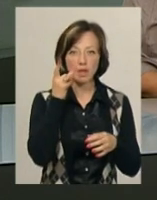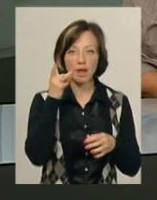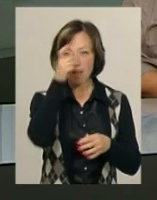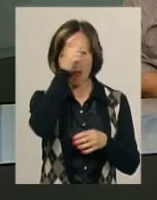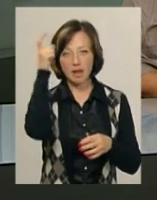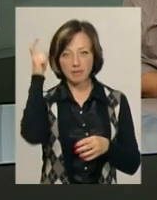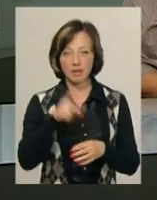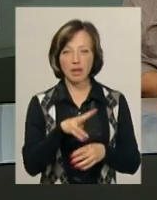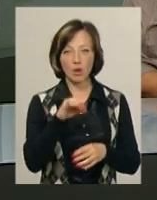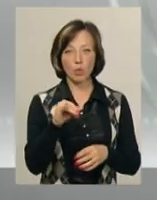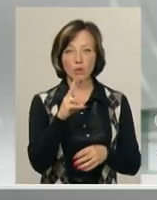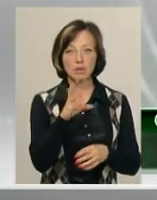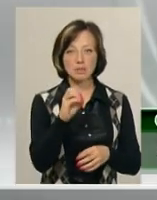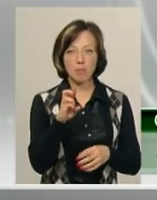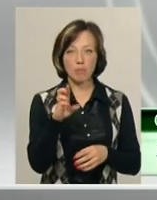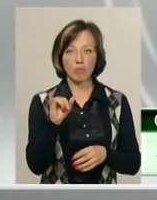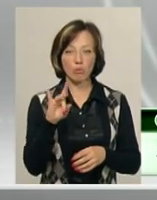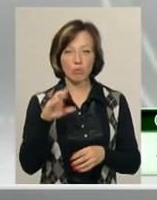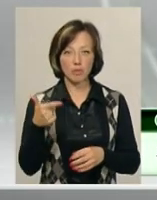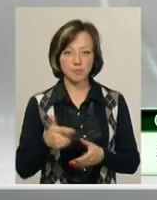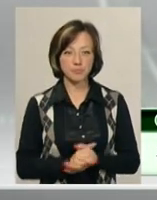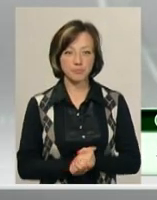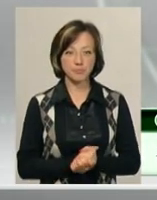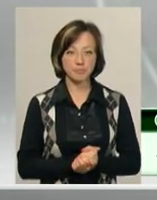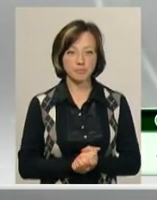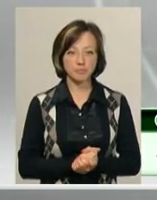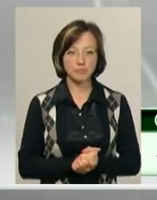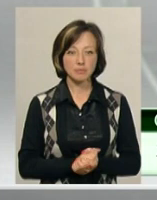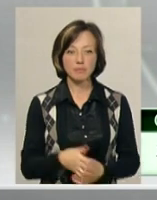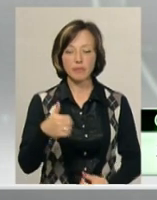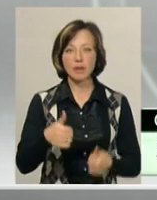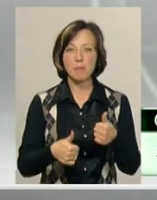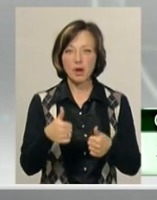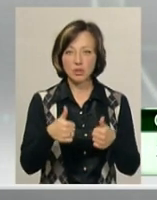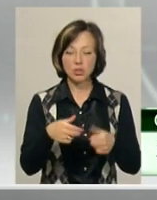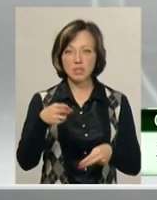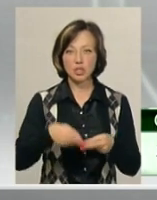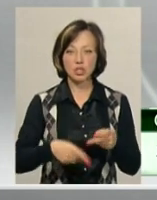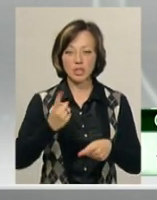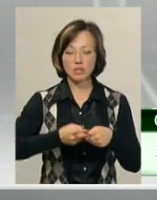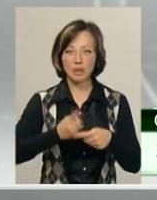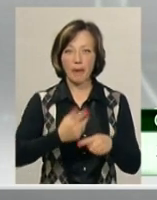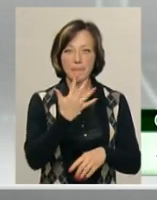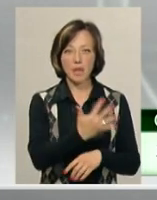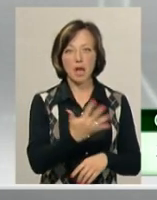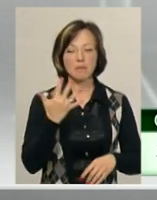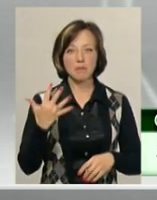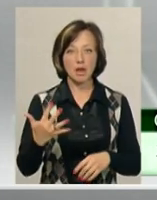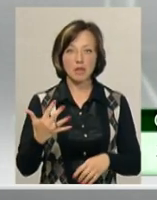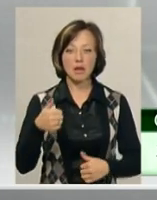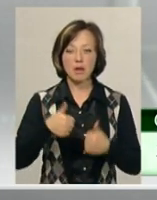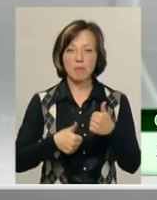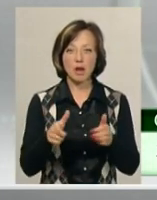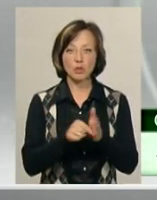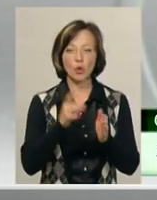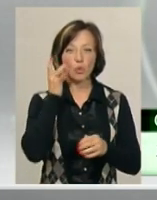та Люксембургу. Матч з Люксембургом закінчився нічиєю 5-5. Матчі з